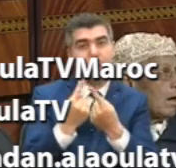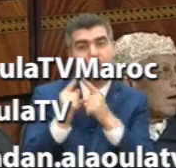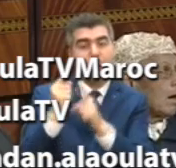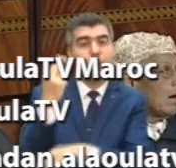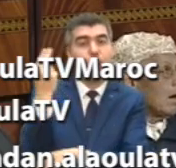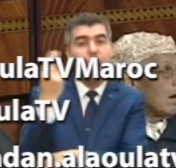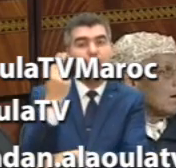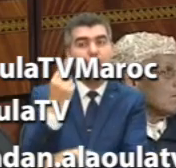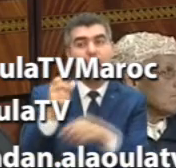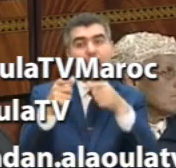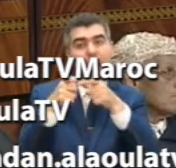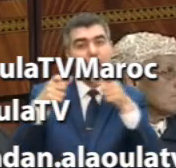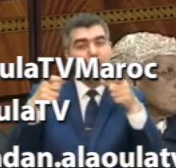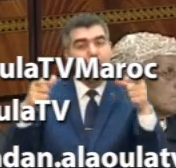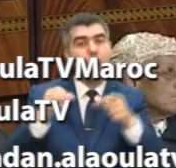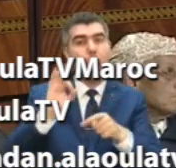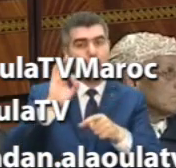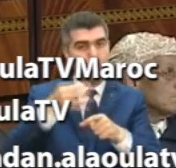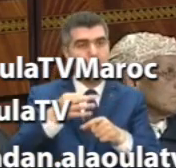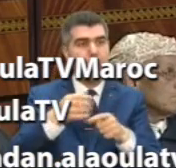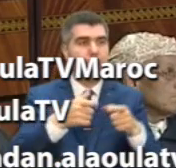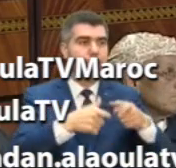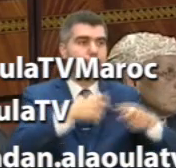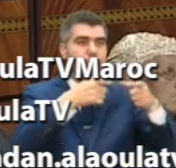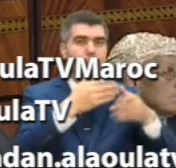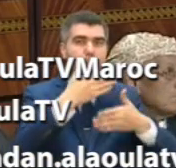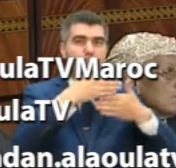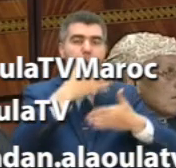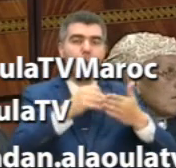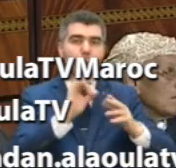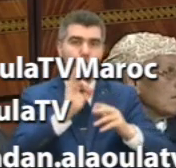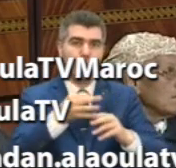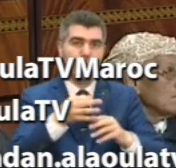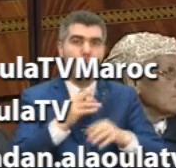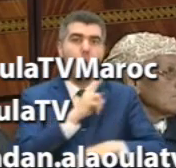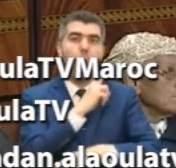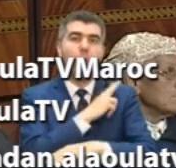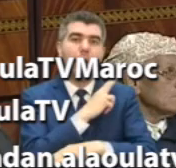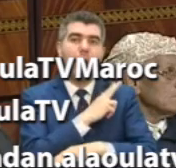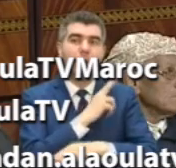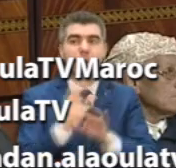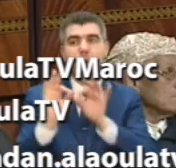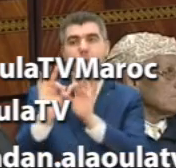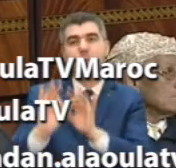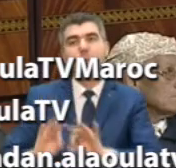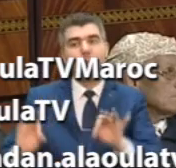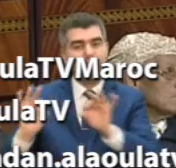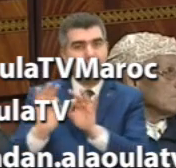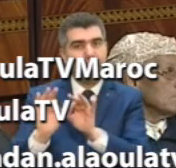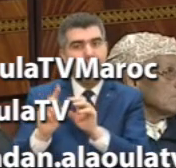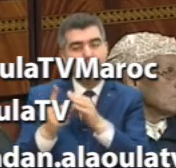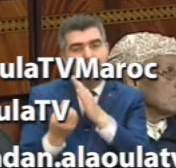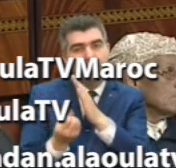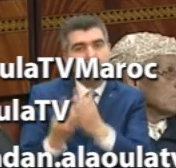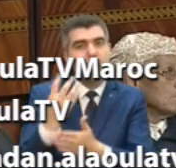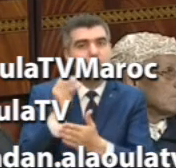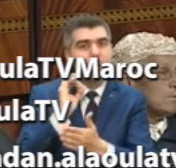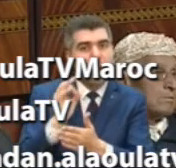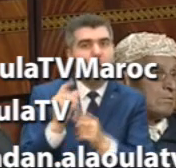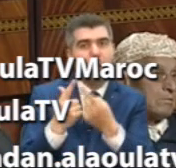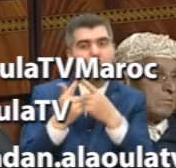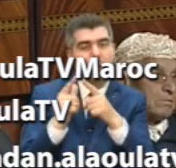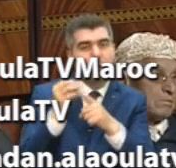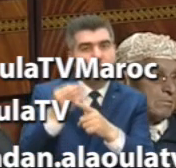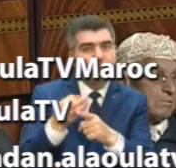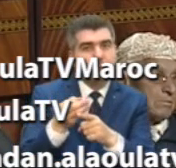يعني المؤسسات والبنايات ها هي موجودة. ماذا ينقصنا السيد الوزير؟ تنقصنا الإرادة لإحداث هذه التخصصات والشعب،